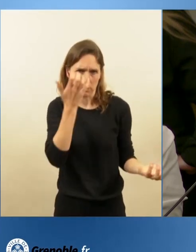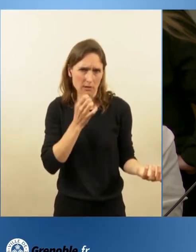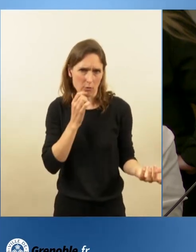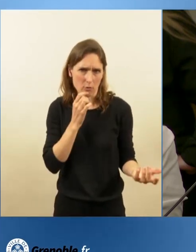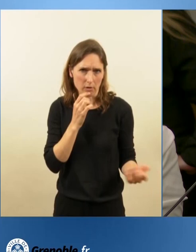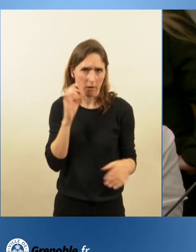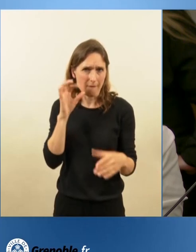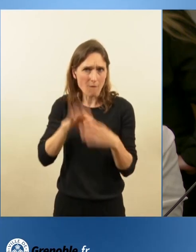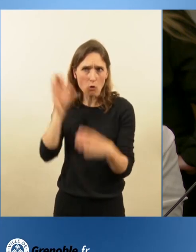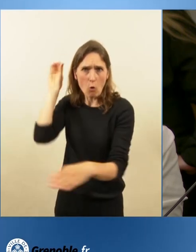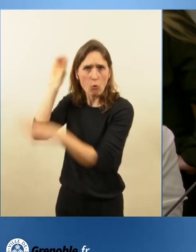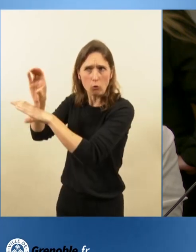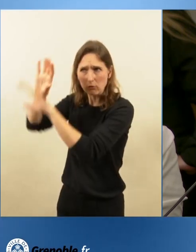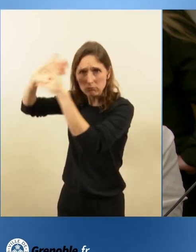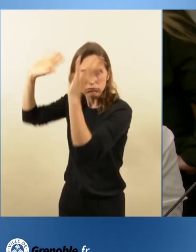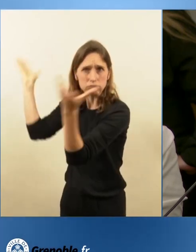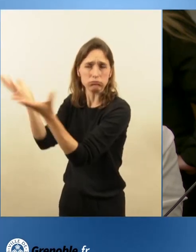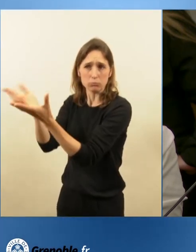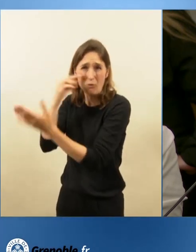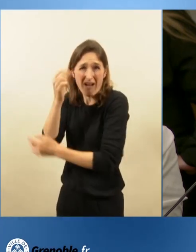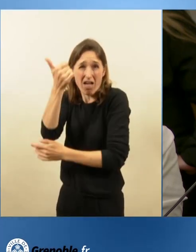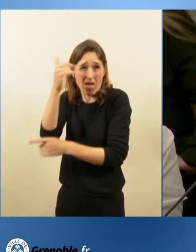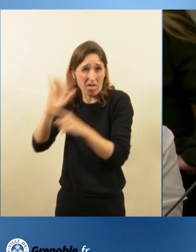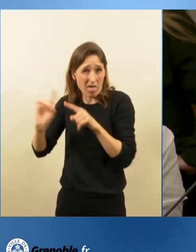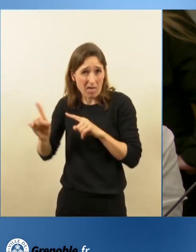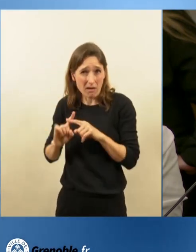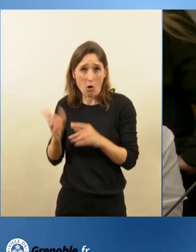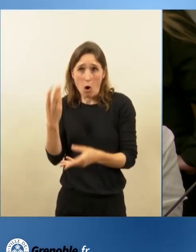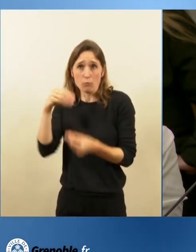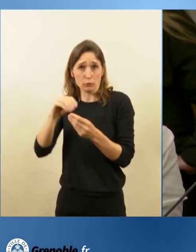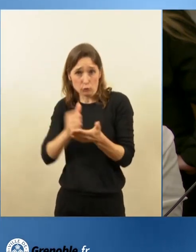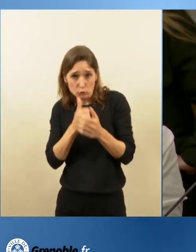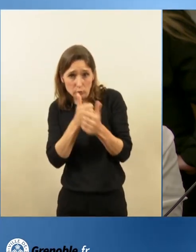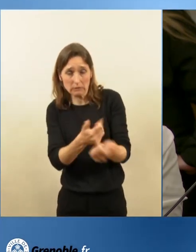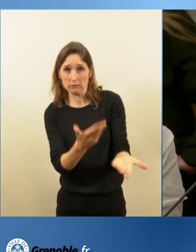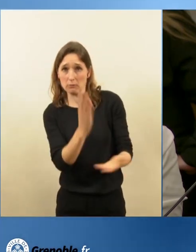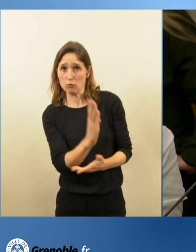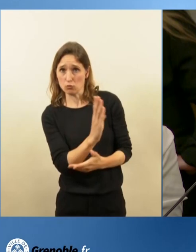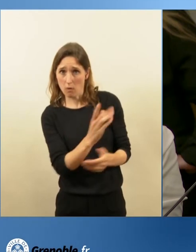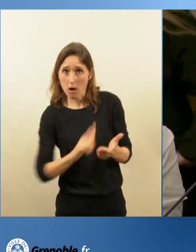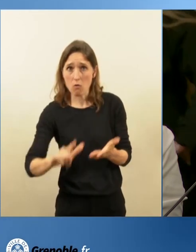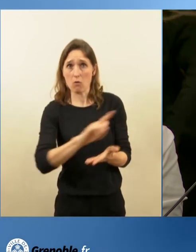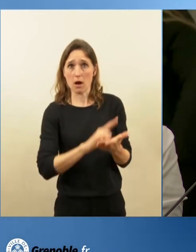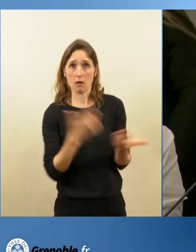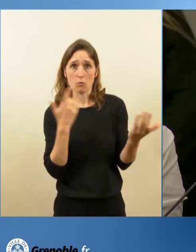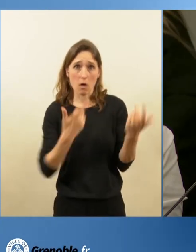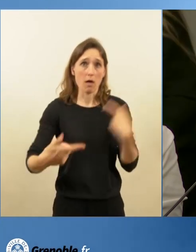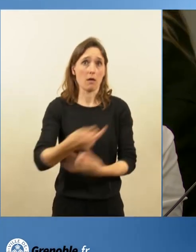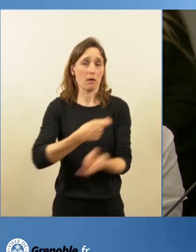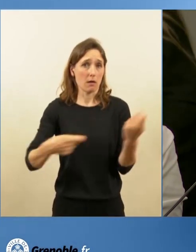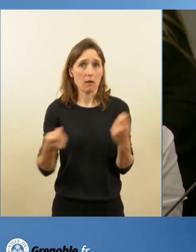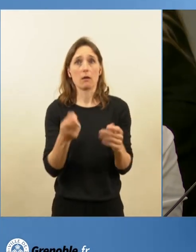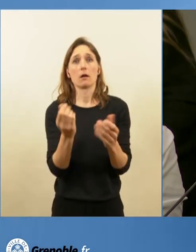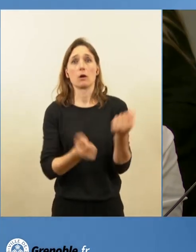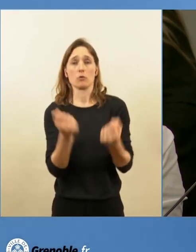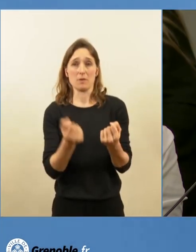pour une mesure qui de plus se justifie par la réalité du terrain ou le marché de l'automobile ne produit pas le nombre de véhicules nécessaires et puis le